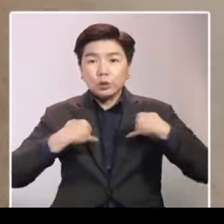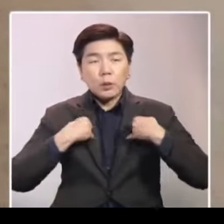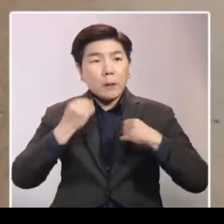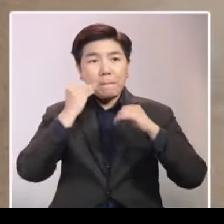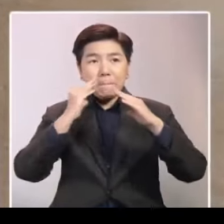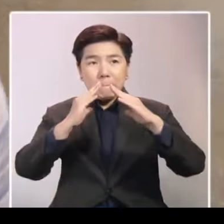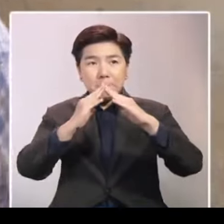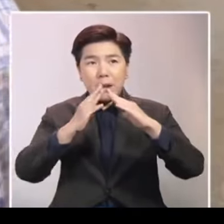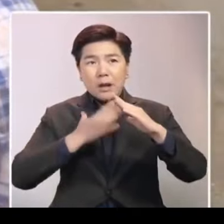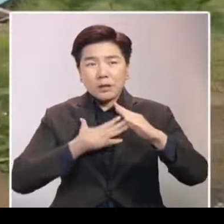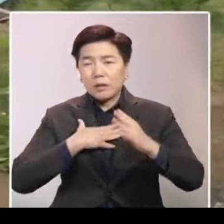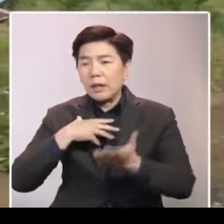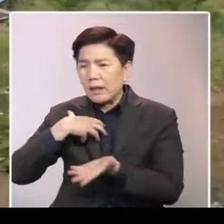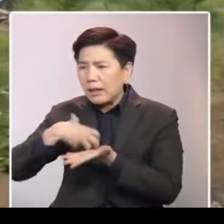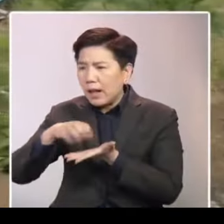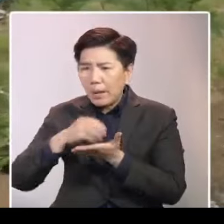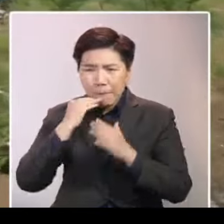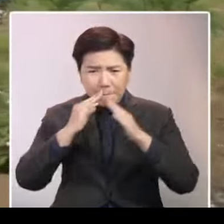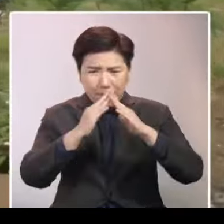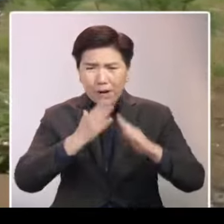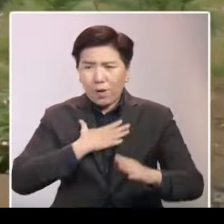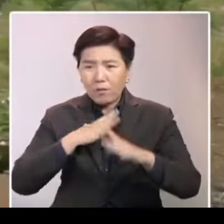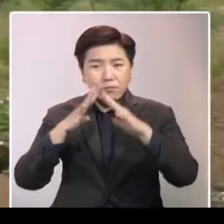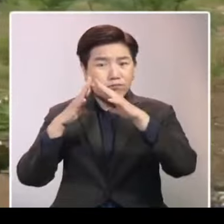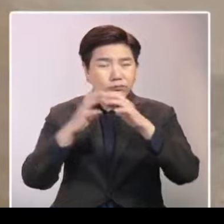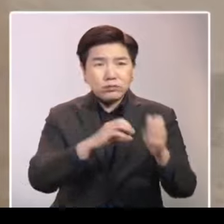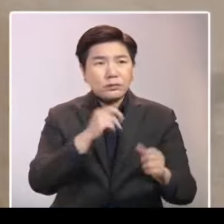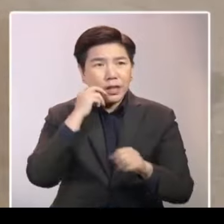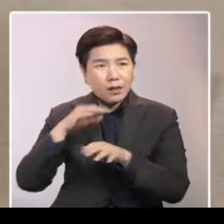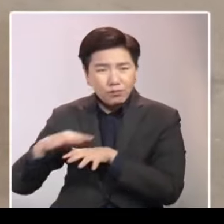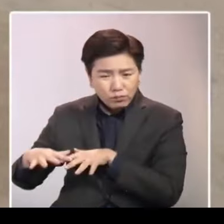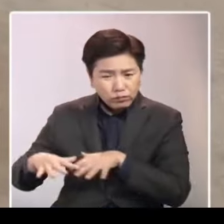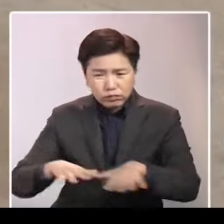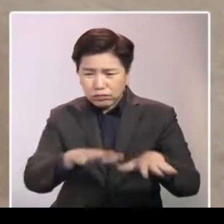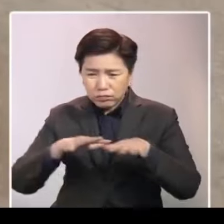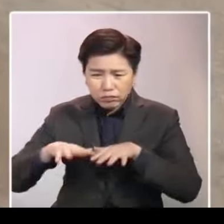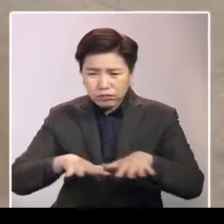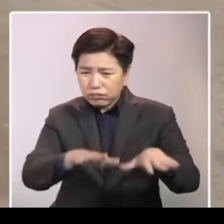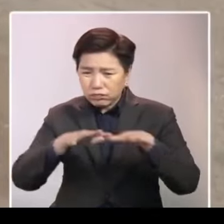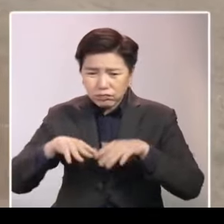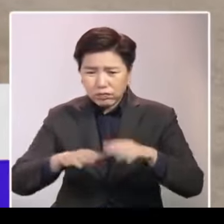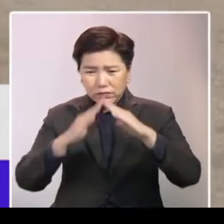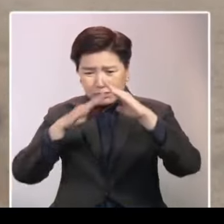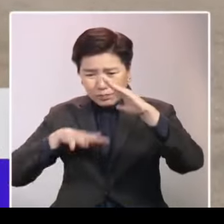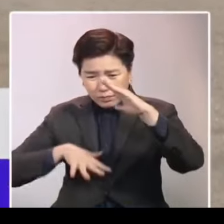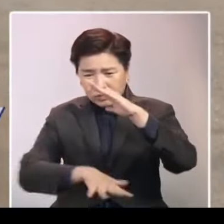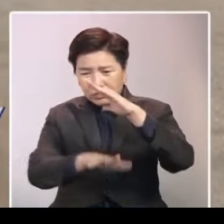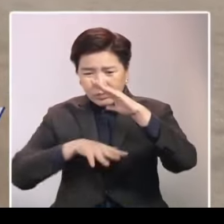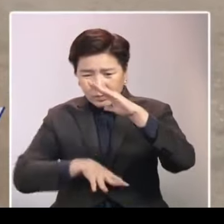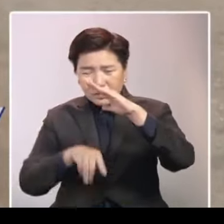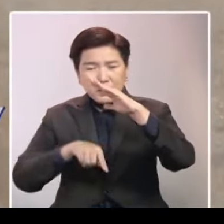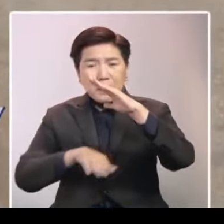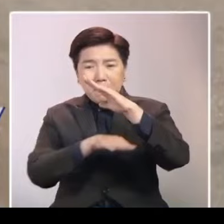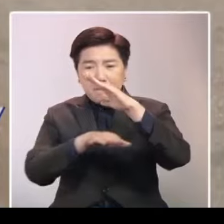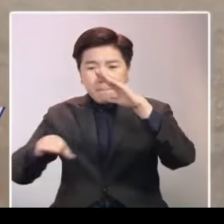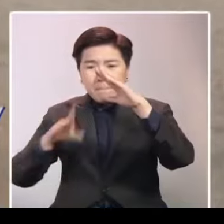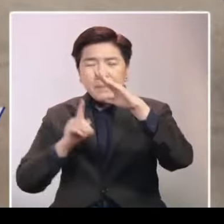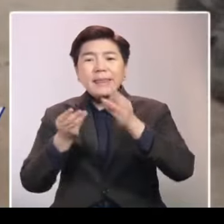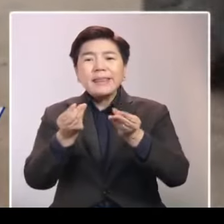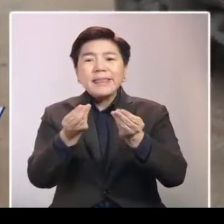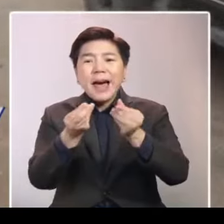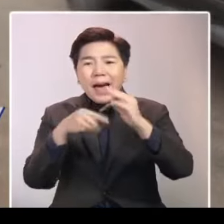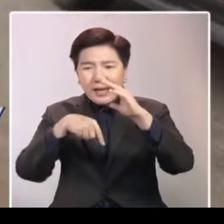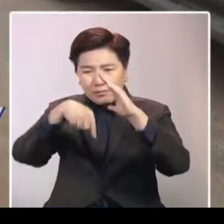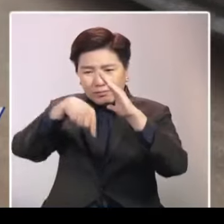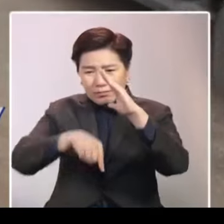ไปทั้งหลังมาช่วยเล่าเหตุการณ์ในวันนั้นให้ฟังค่ะ น้ำมันเชี่ยวมากมันไหลลงมาเข้าพื้นเพราะมันเป็นดินทราย